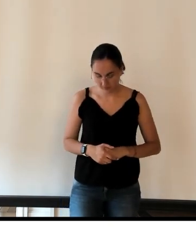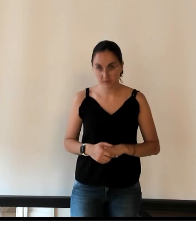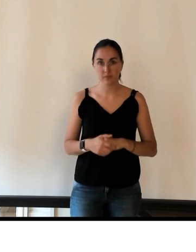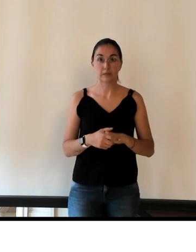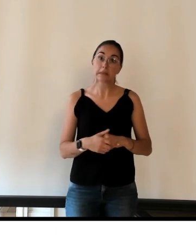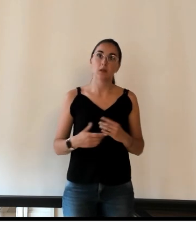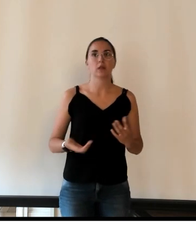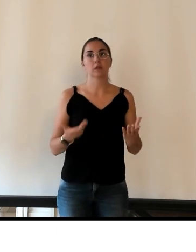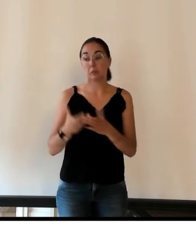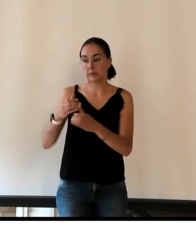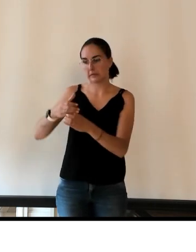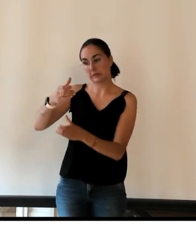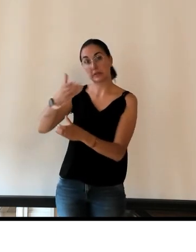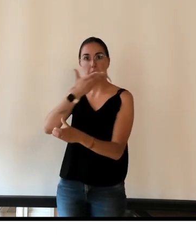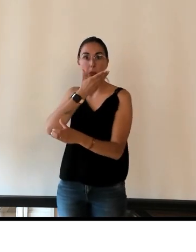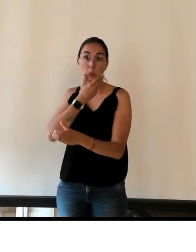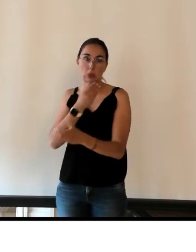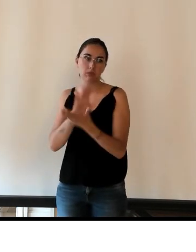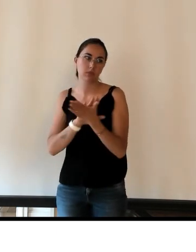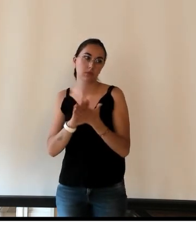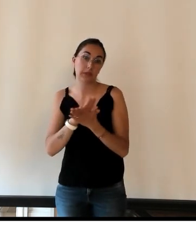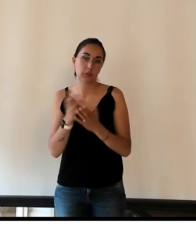une carafe d et un beau verre je suis désolée c pas très élégant